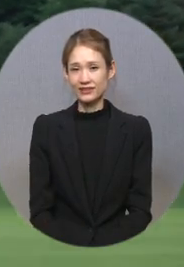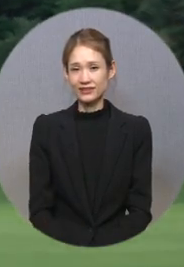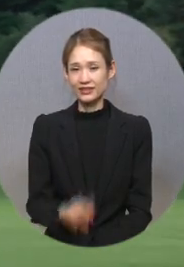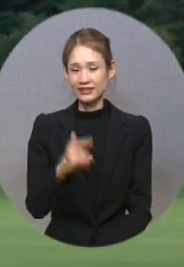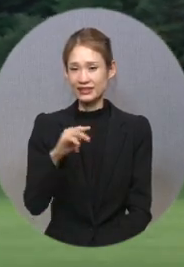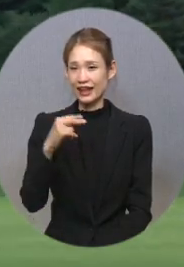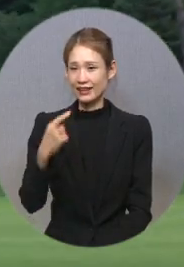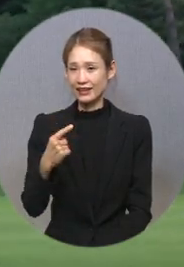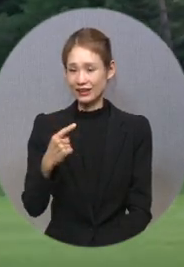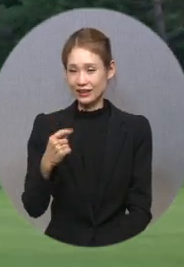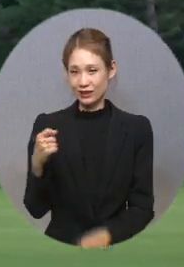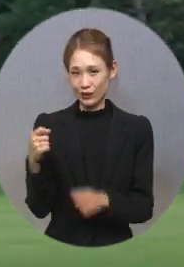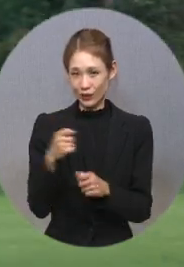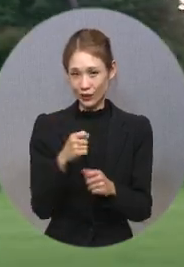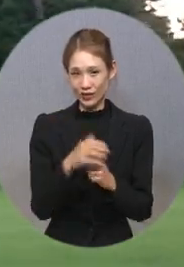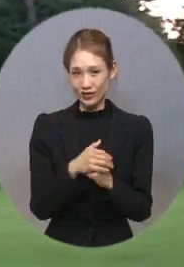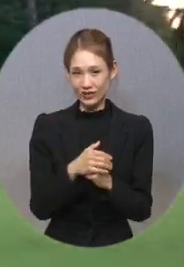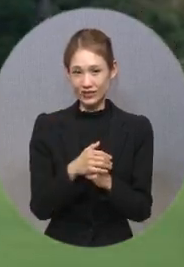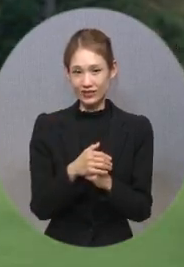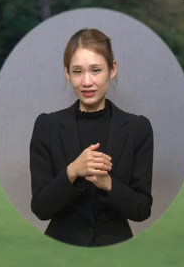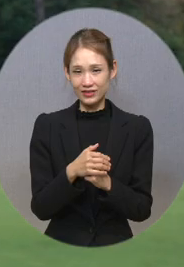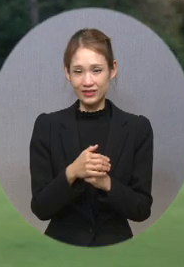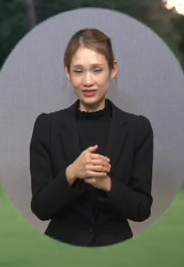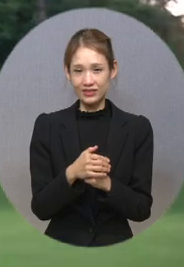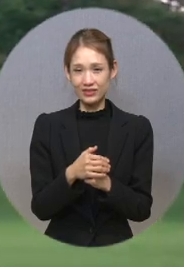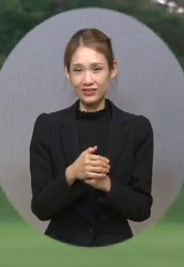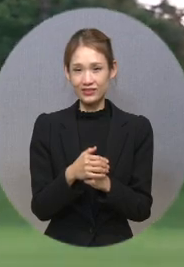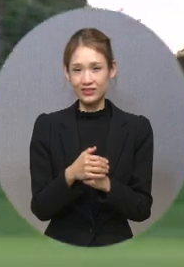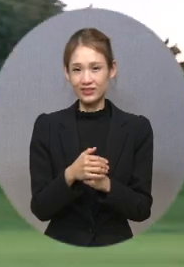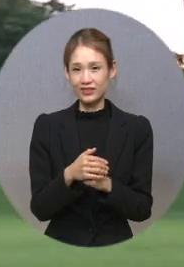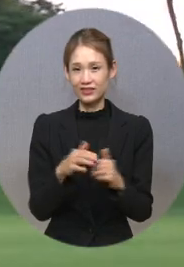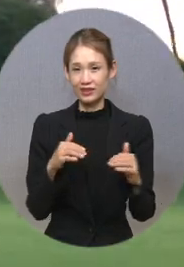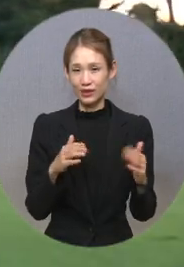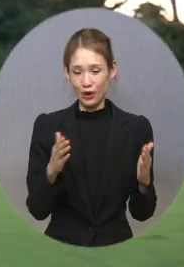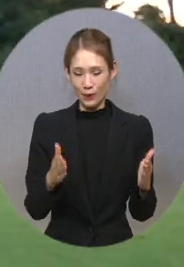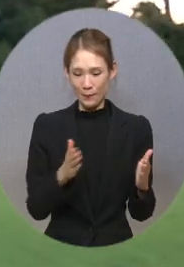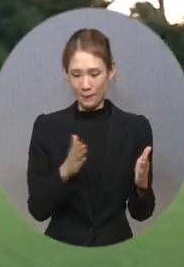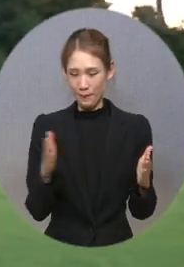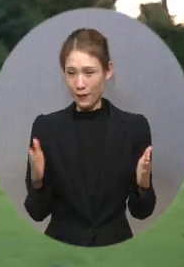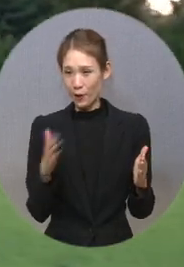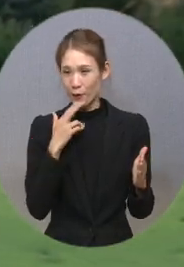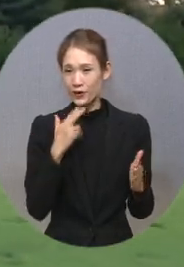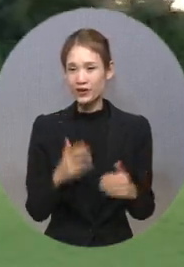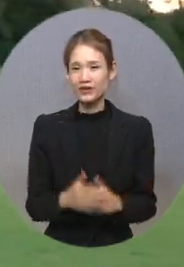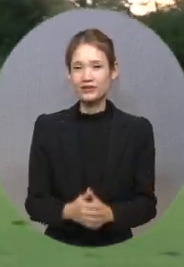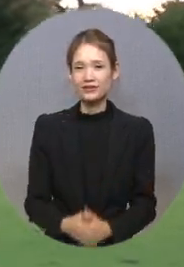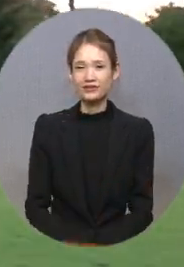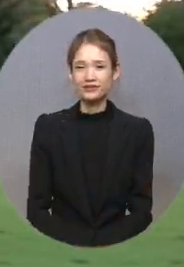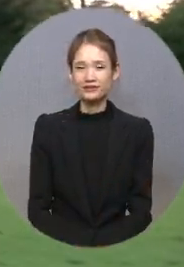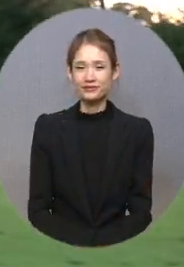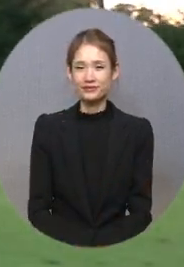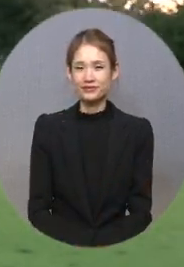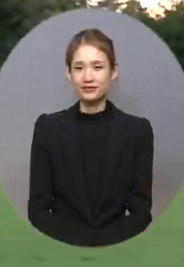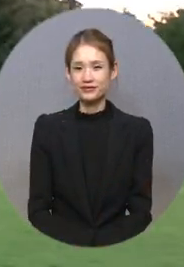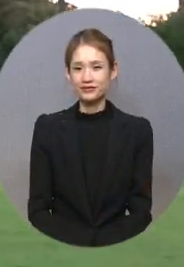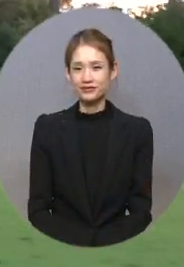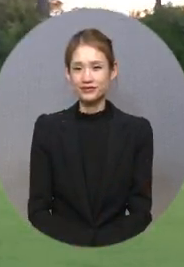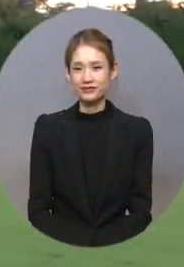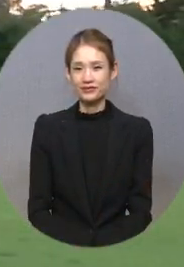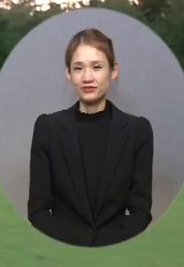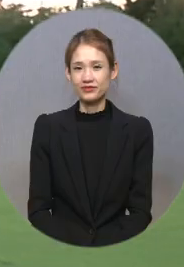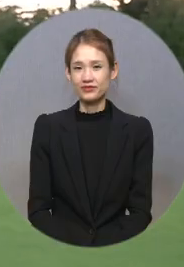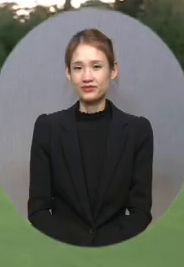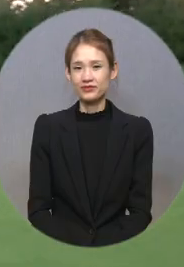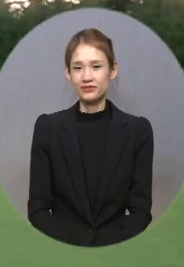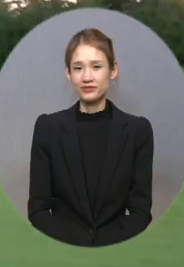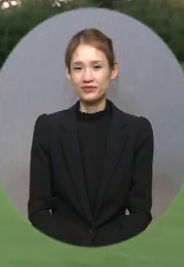샌드로 치기, 에스 거리 안 나가게. 네. 백 안에 오렌지 볼 있어요. 왕